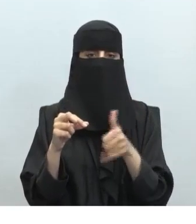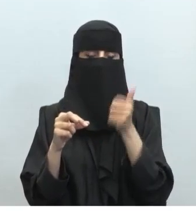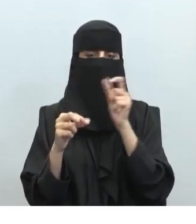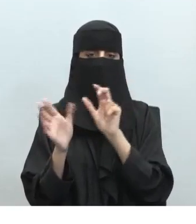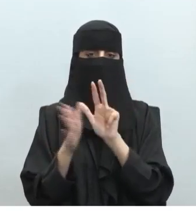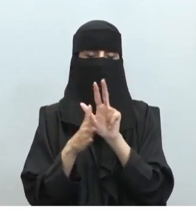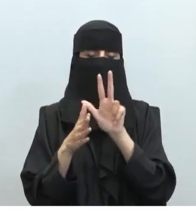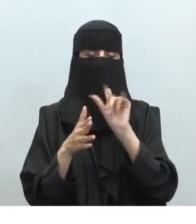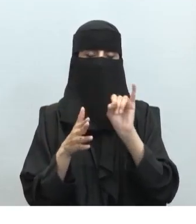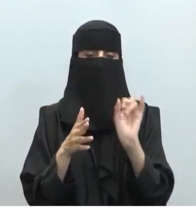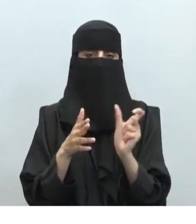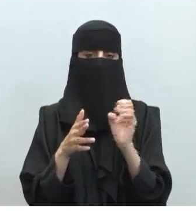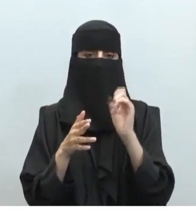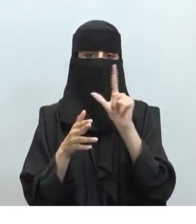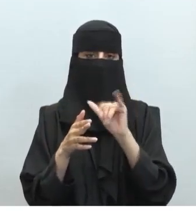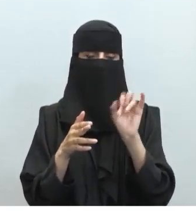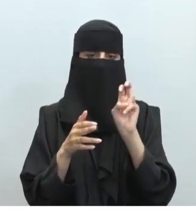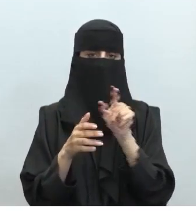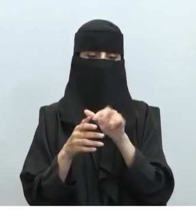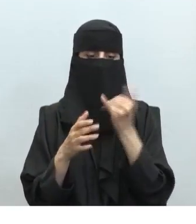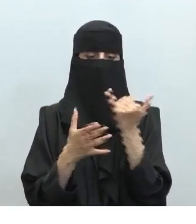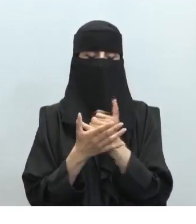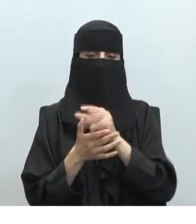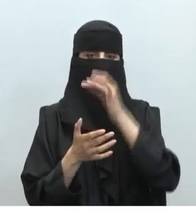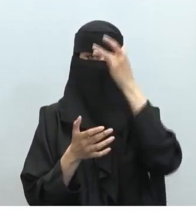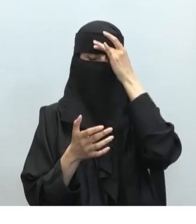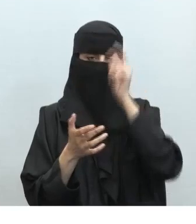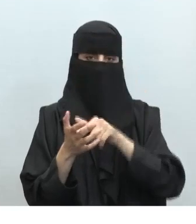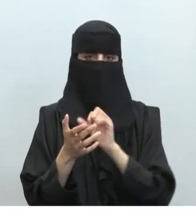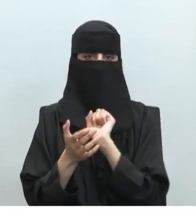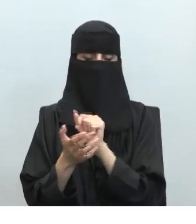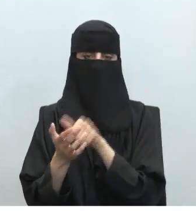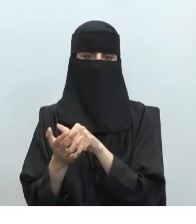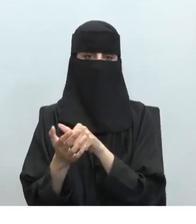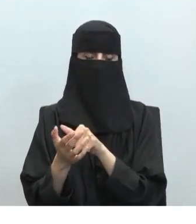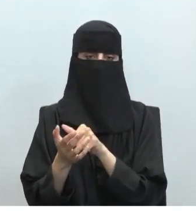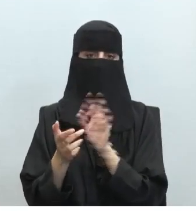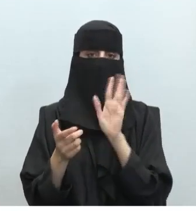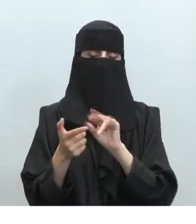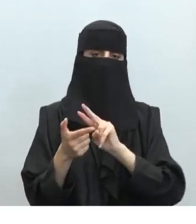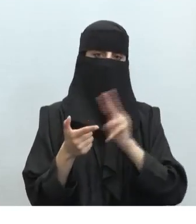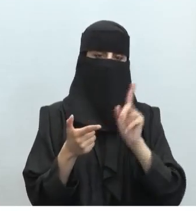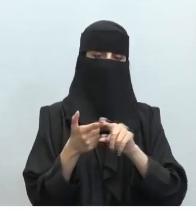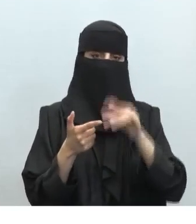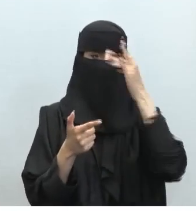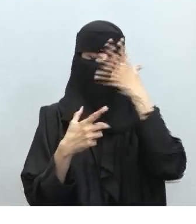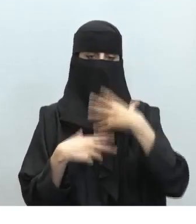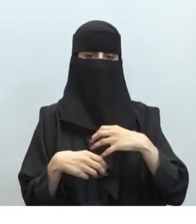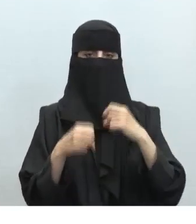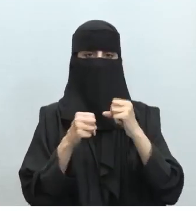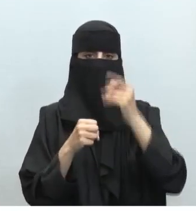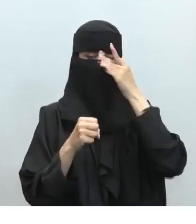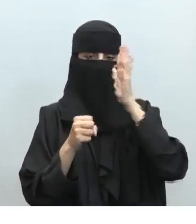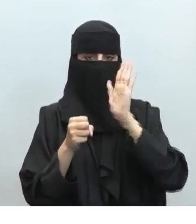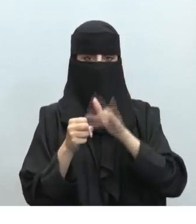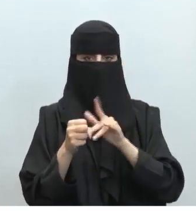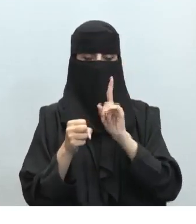يحملون جين مسؤول عن المرض وجين اخر يعبر عن جين متعافي لا لا لا يظهر هذا المرض سوف